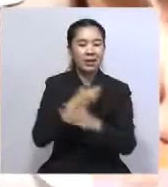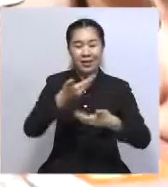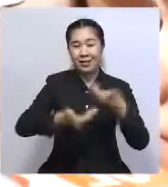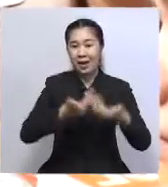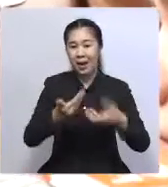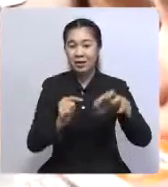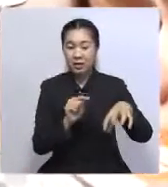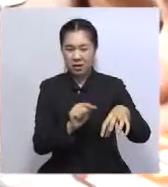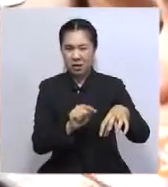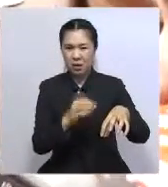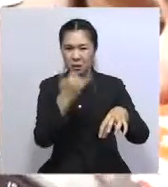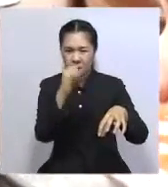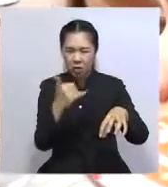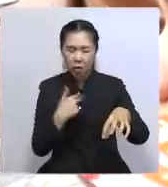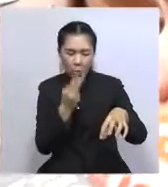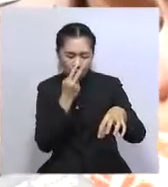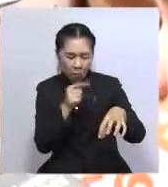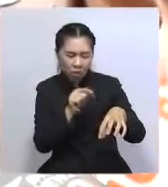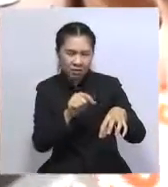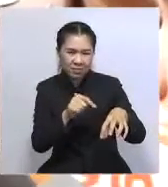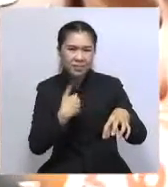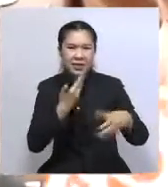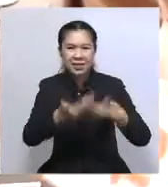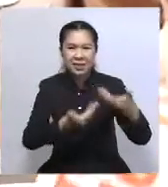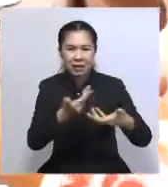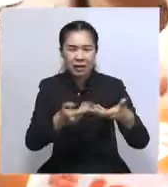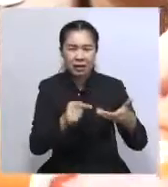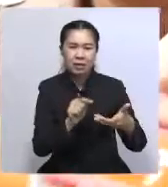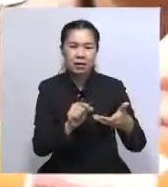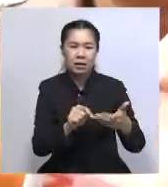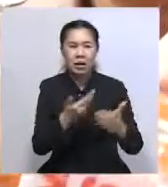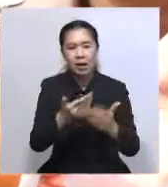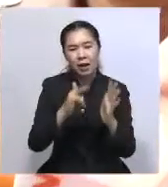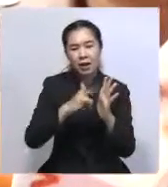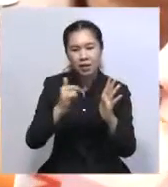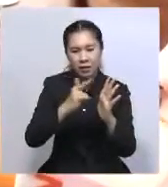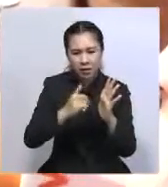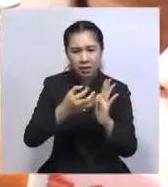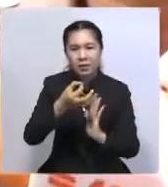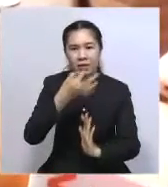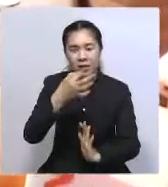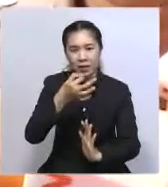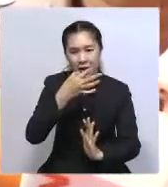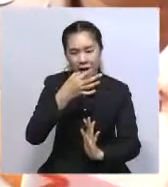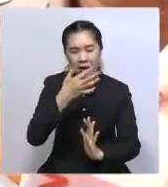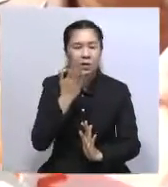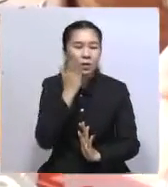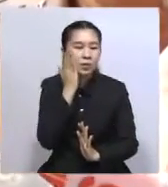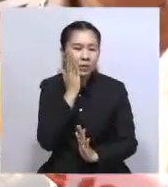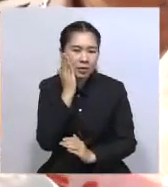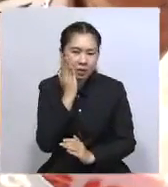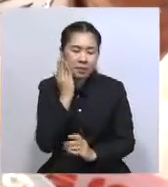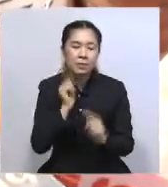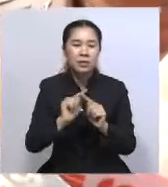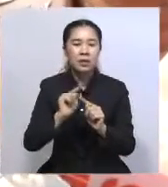งนี้เนี่ยหลายคนอาจจะมองว่าเป็นตลาดที่กระทำการขายอาหารและยาหรือทั้งรวมทั้งอ